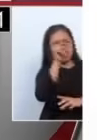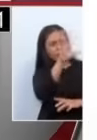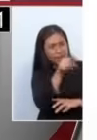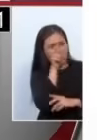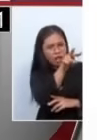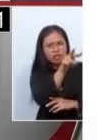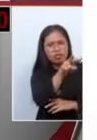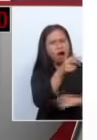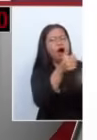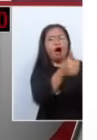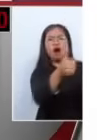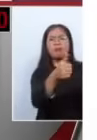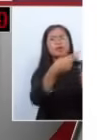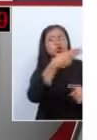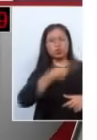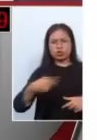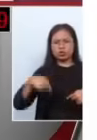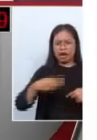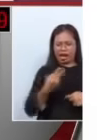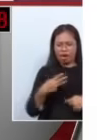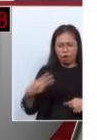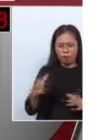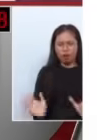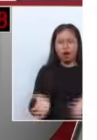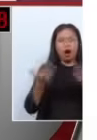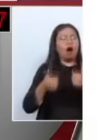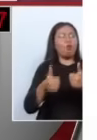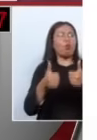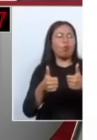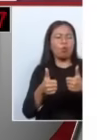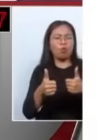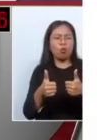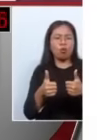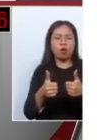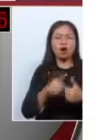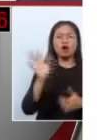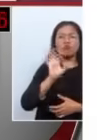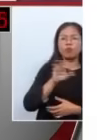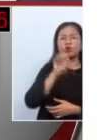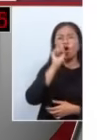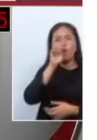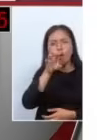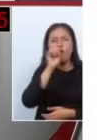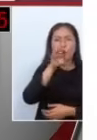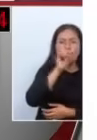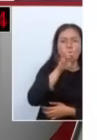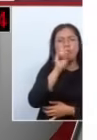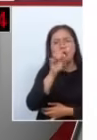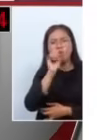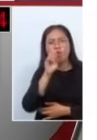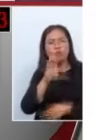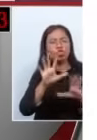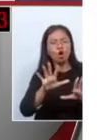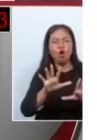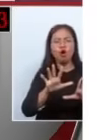kan, dilema elektabilitas ya. Apakah memang ini sekedar hanya untuk berupaya untuk membentuk